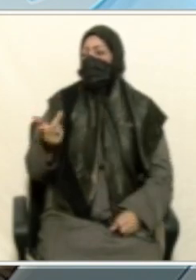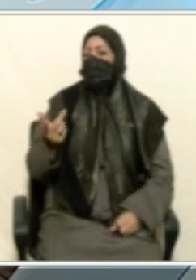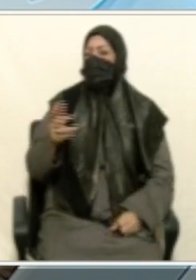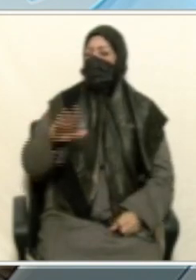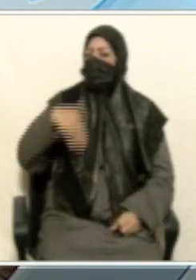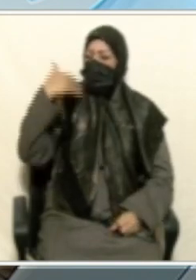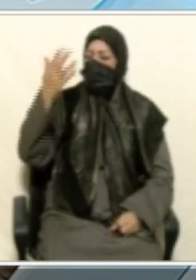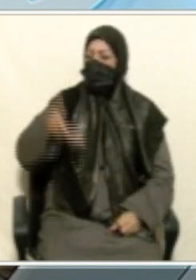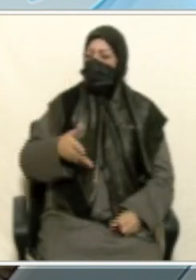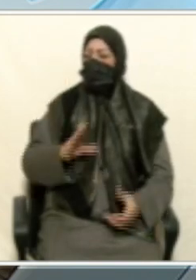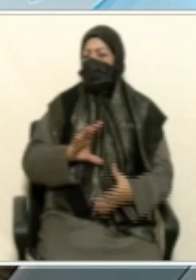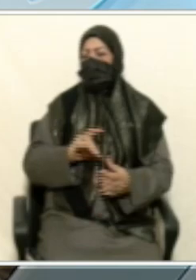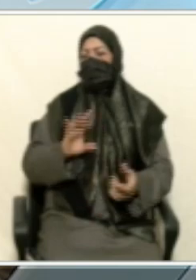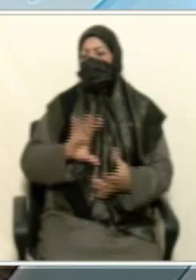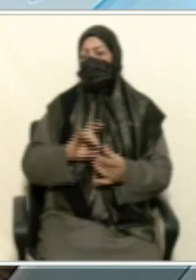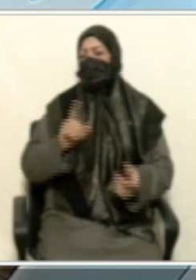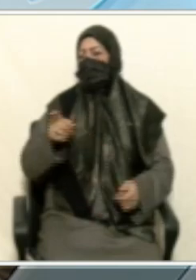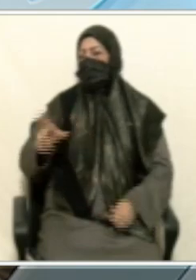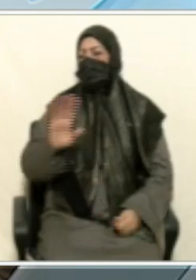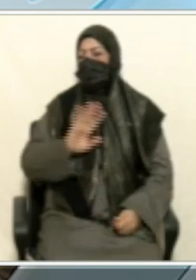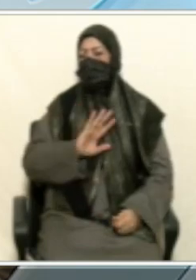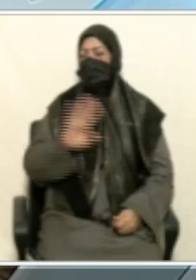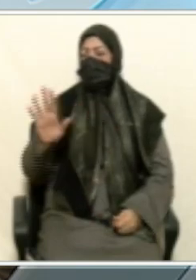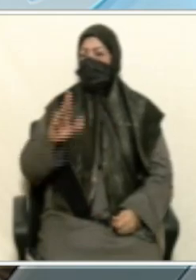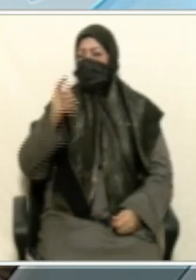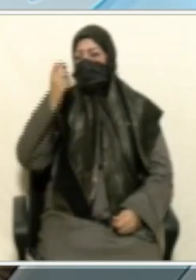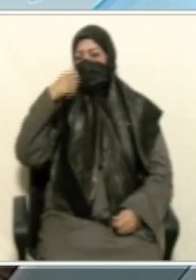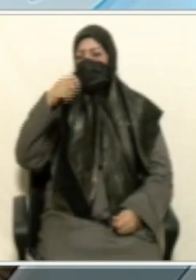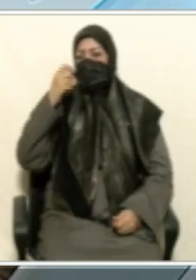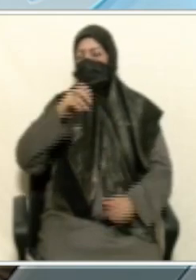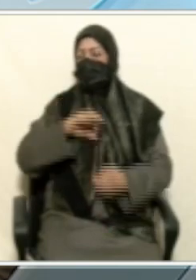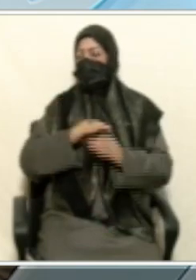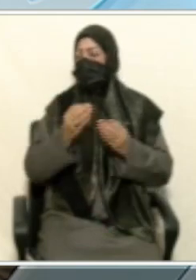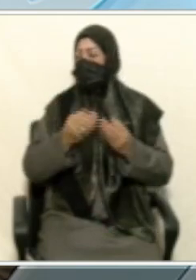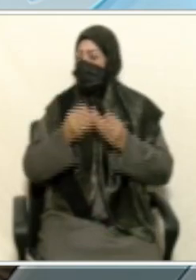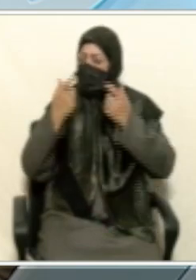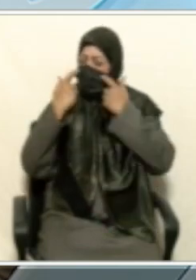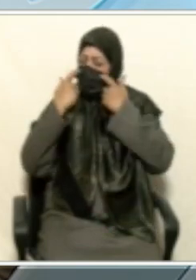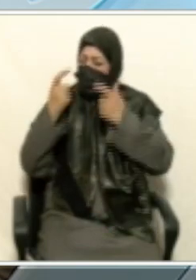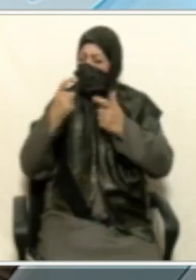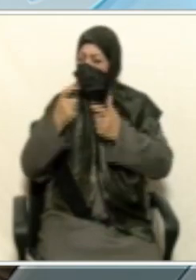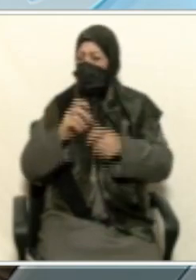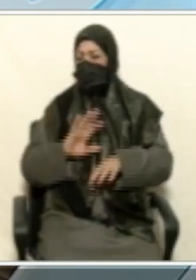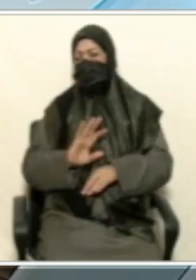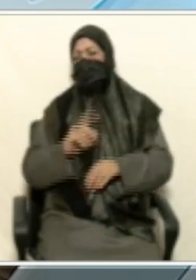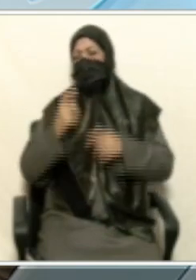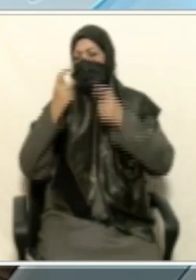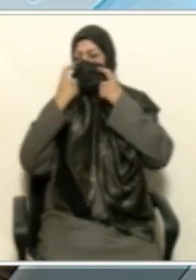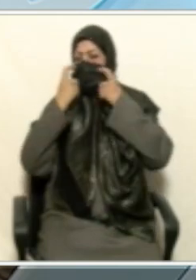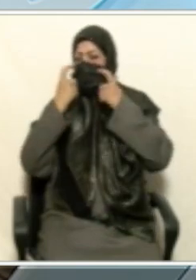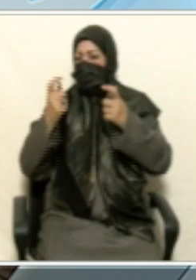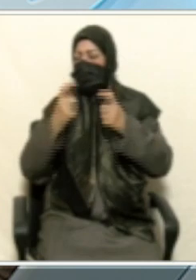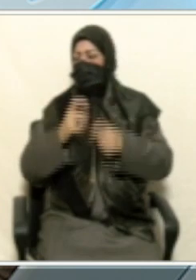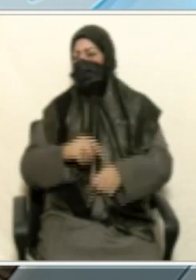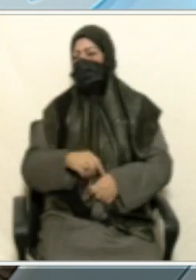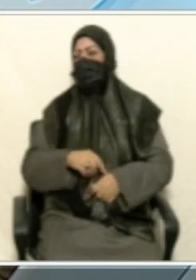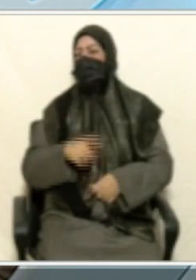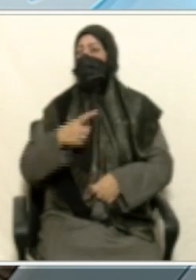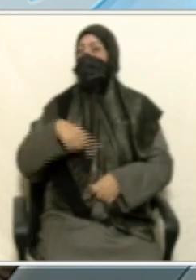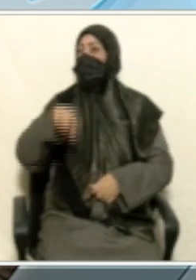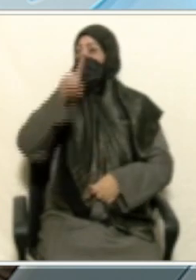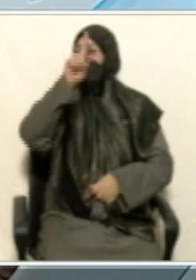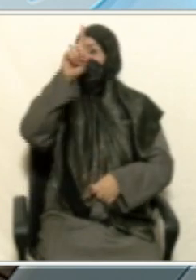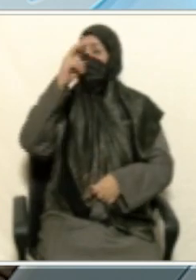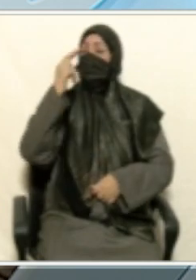هذه جرائم اجتماعية يجب على من يتسرع فيها أن يتقي الله عز وجل وأن يتذكر ما نتكلم